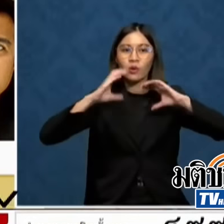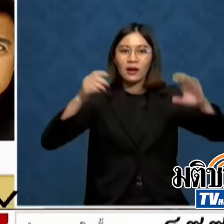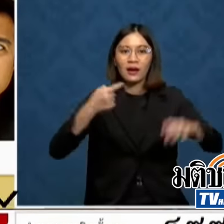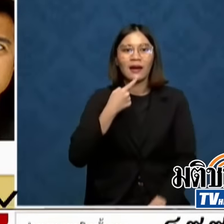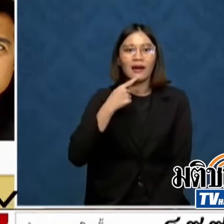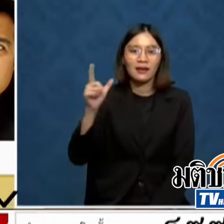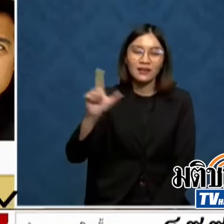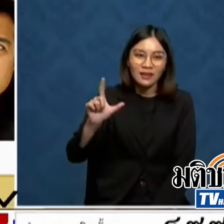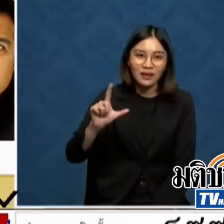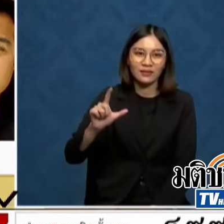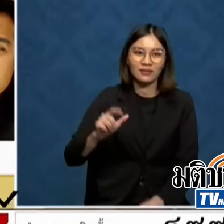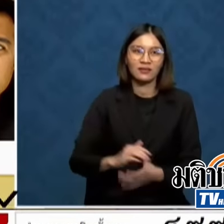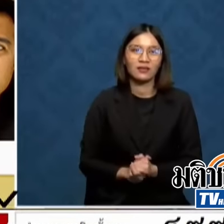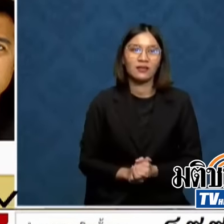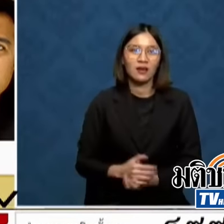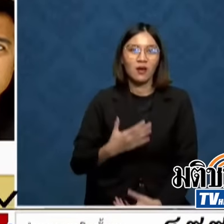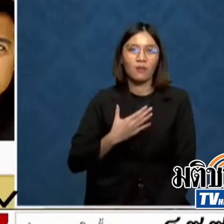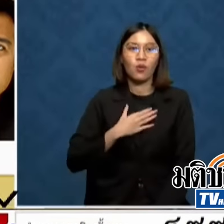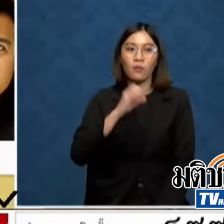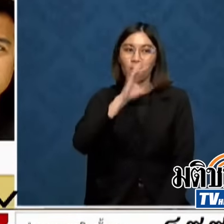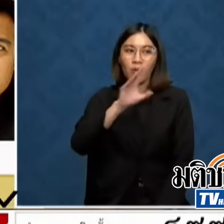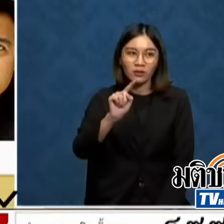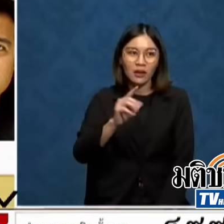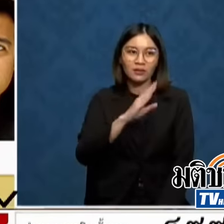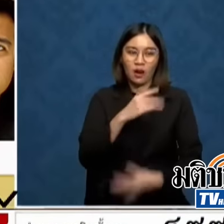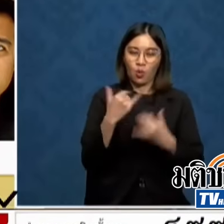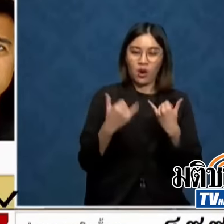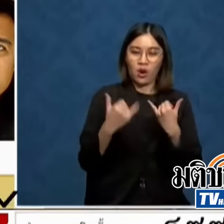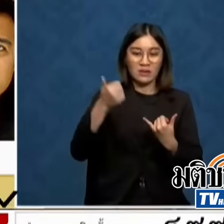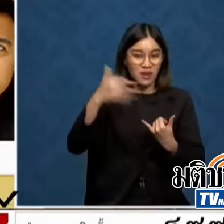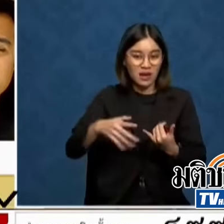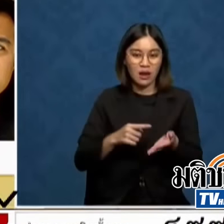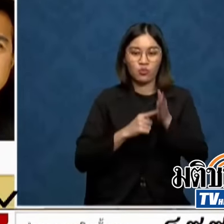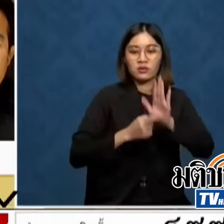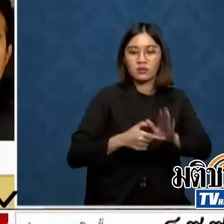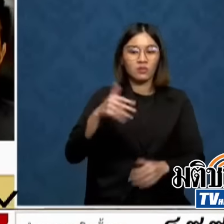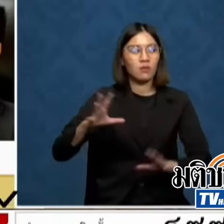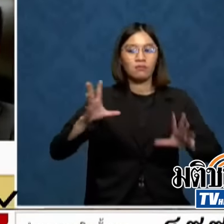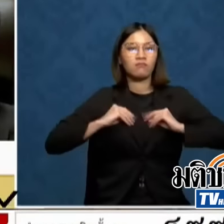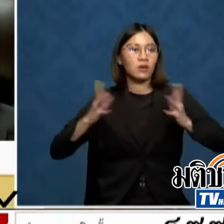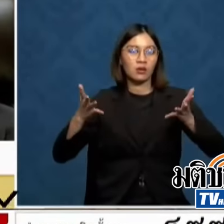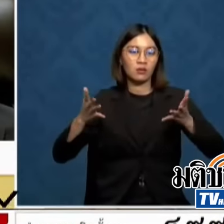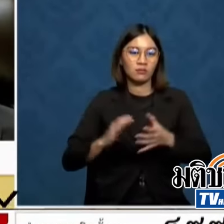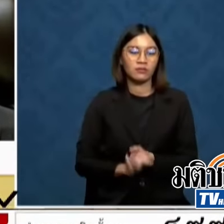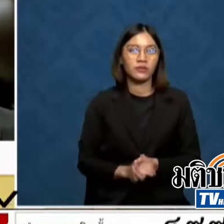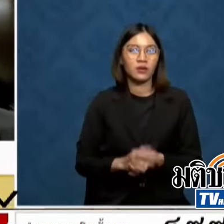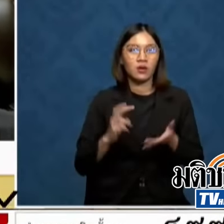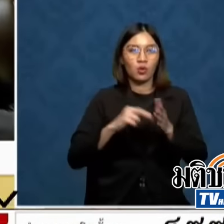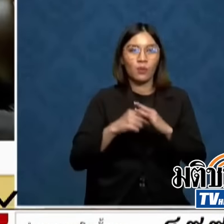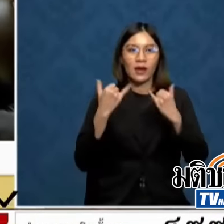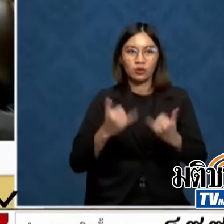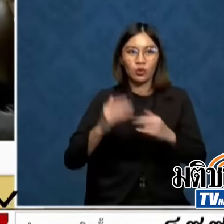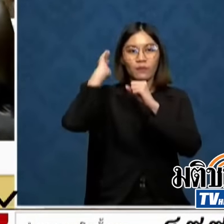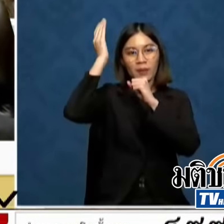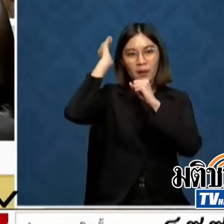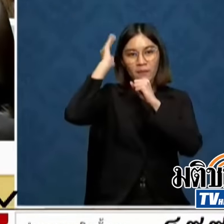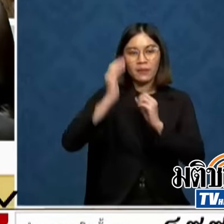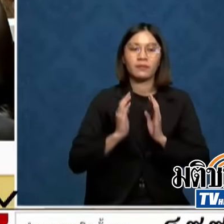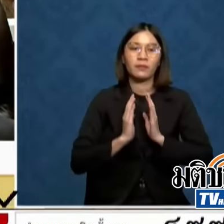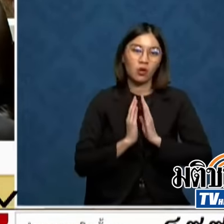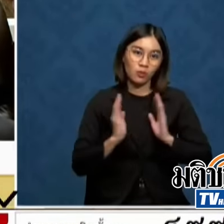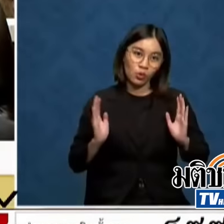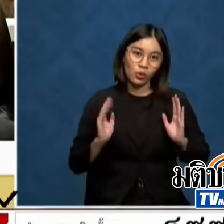แน่นอนผมจึงบอกว่าถ้าไม่ได้เสนอยติวันนี้ผมไม่ยอมจึงเป็นที่มาในการนำเสนอก็ต้อง